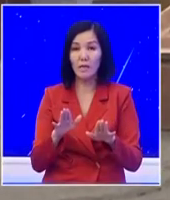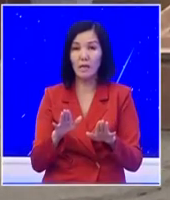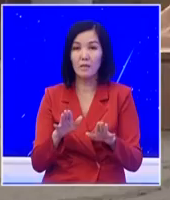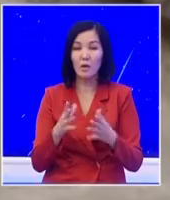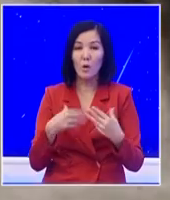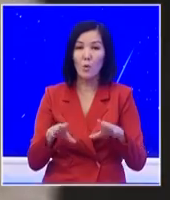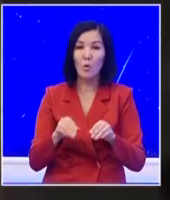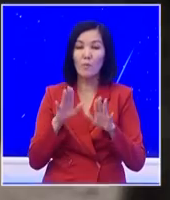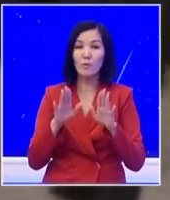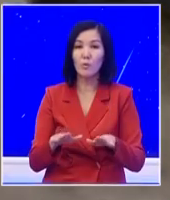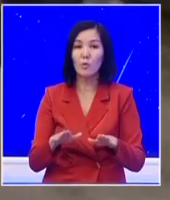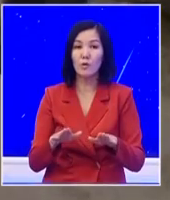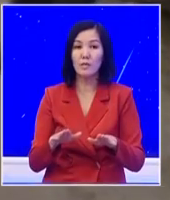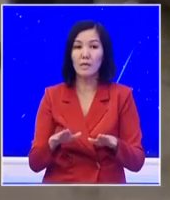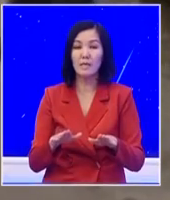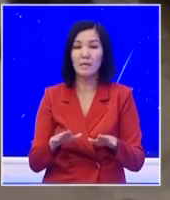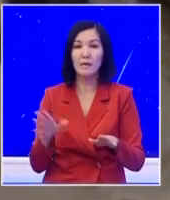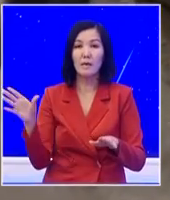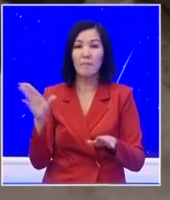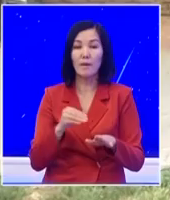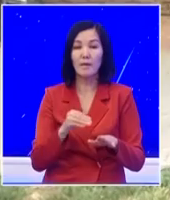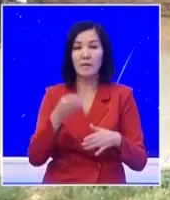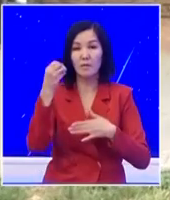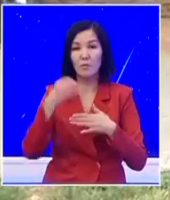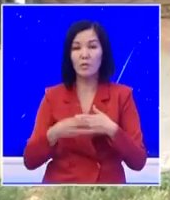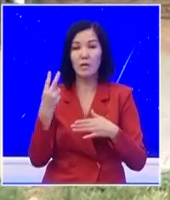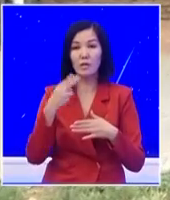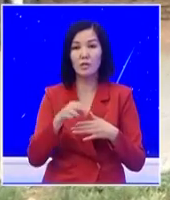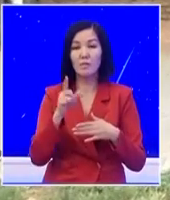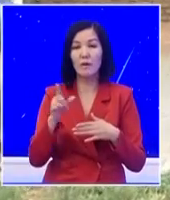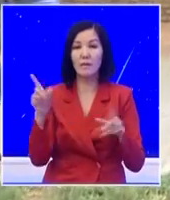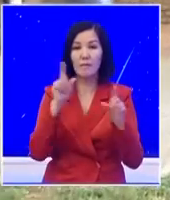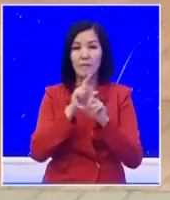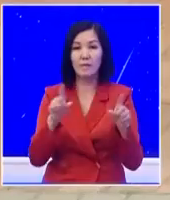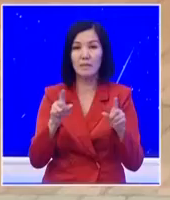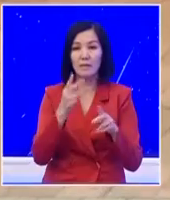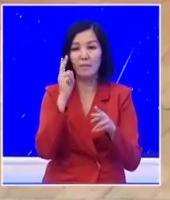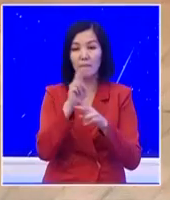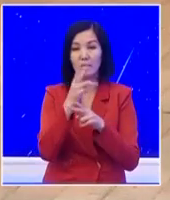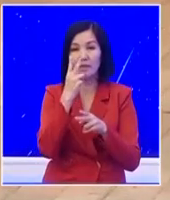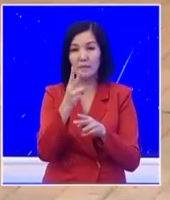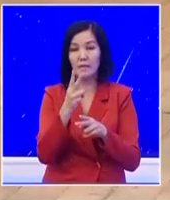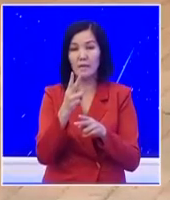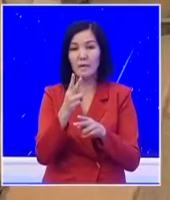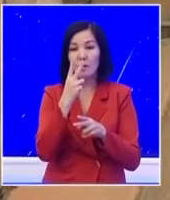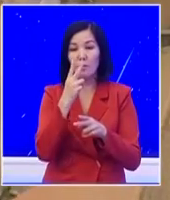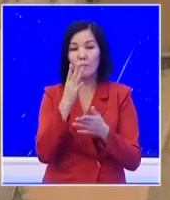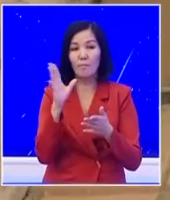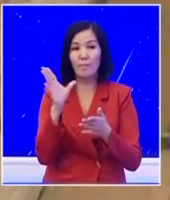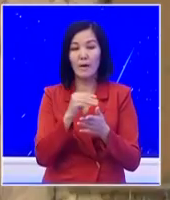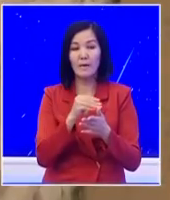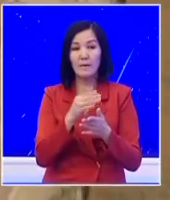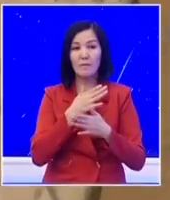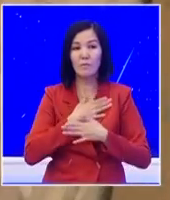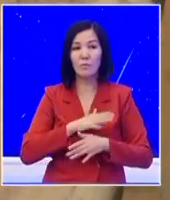орындарда болмауы қынжылтады дейді. Бұдан бөлек орталықтағы 20-дан аса нысанды аралап көрген едік. Көз көрген көрініс